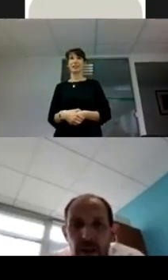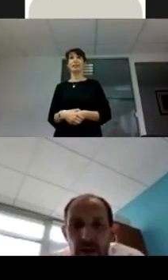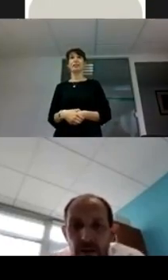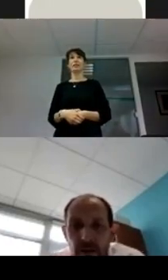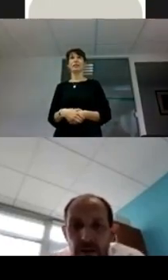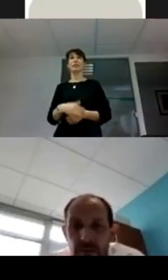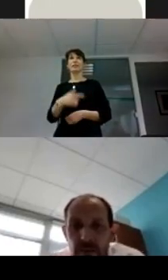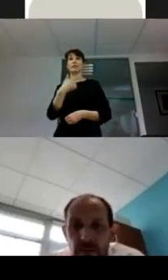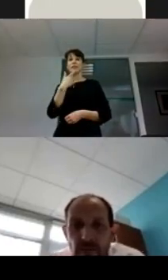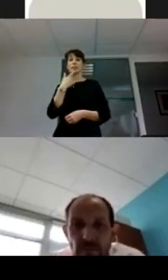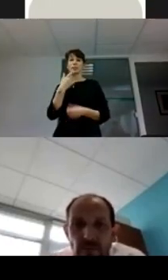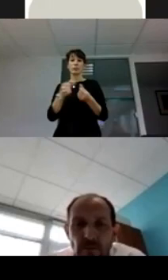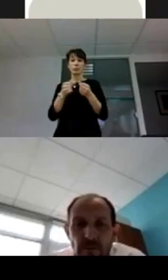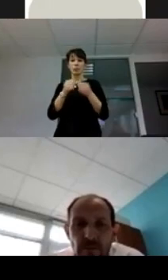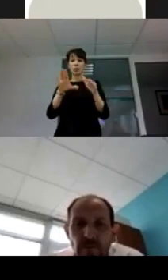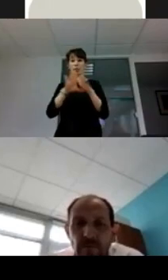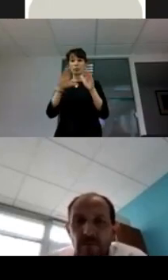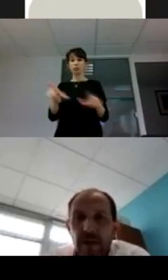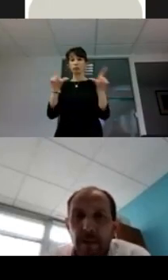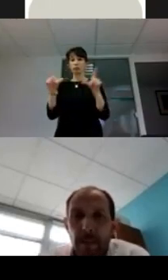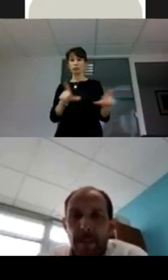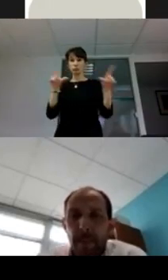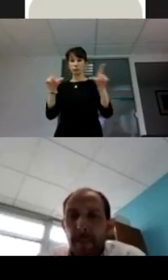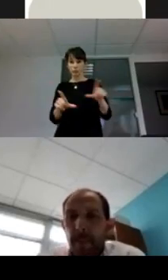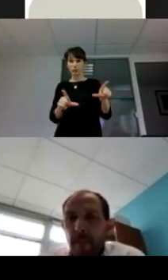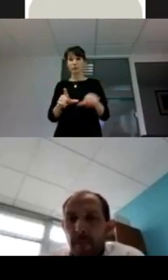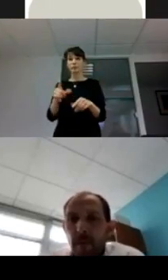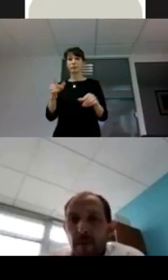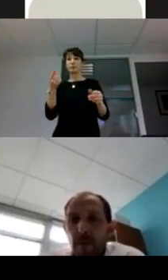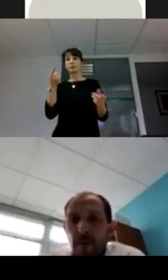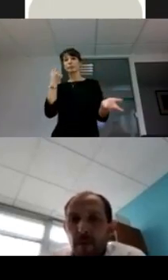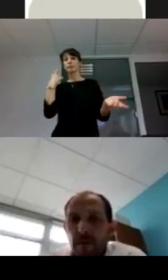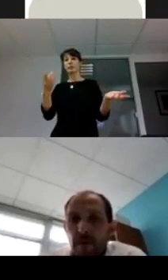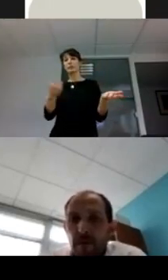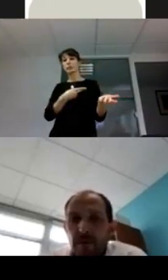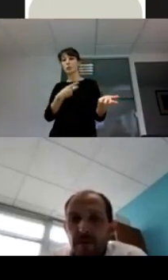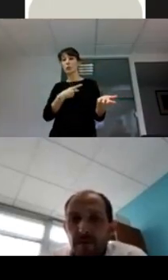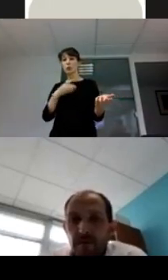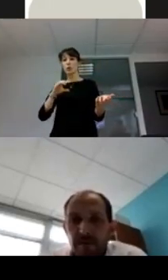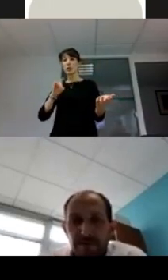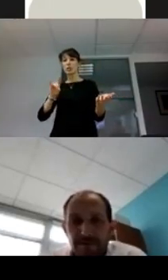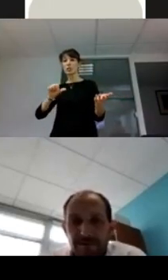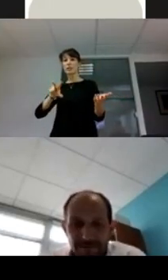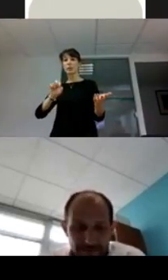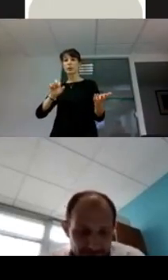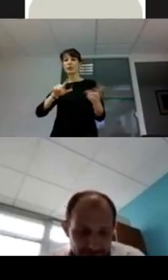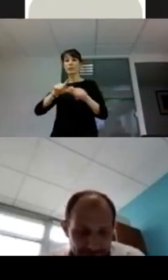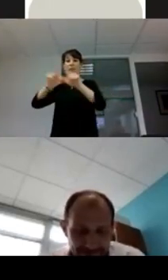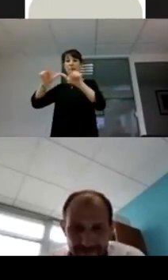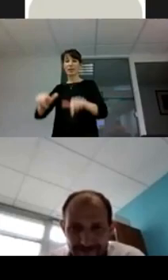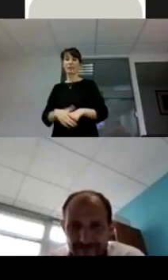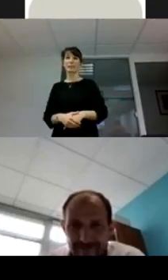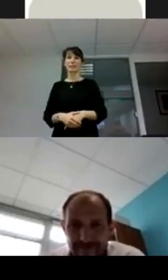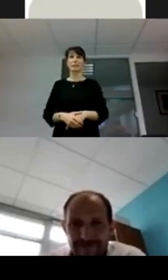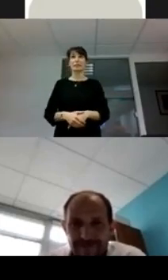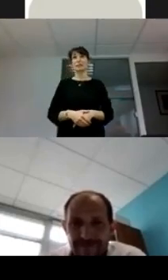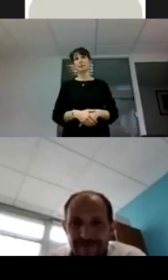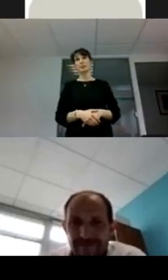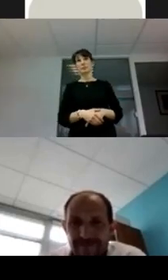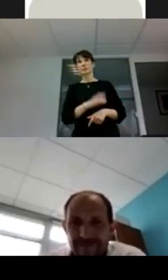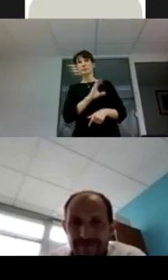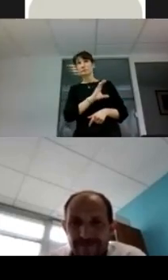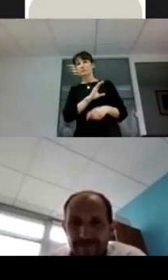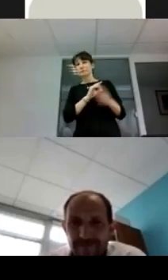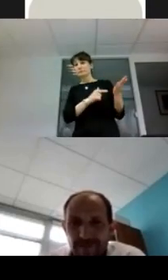on t'entend mieux, merci. D'accord. J'avancerai les diapositives pour toi. Et vous verrez le docteur Louis, mais pas le docteur Chaldré, il est